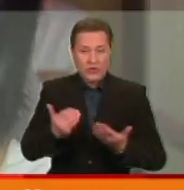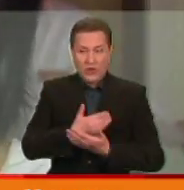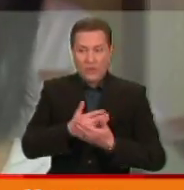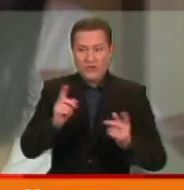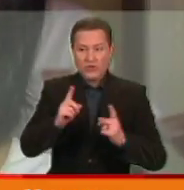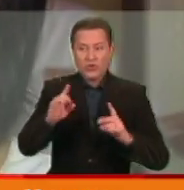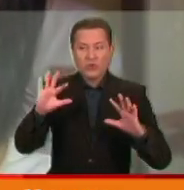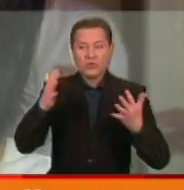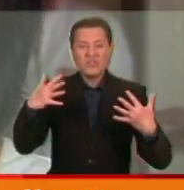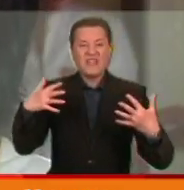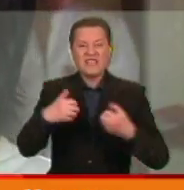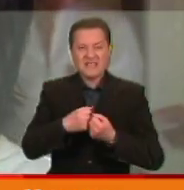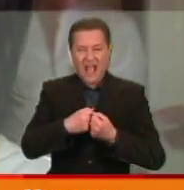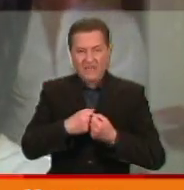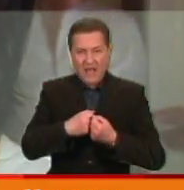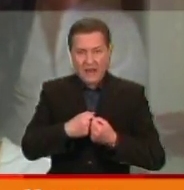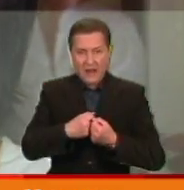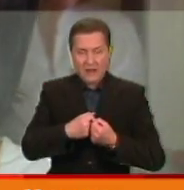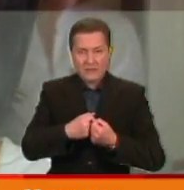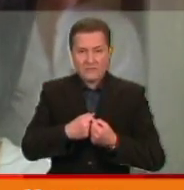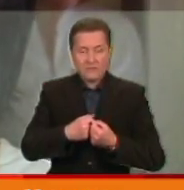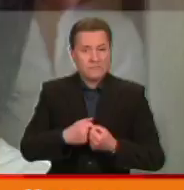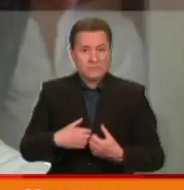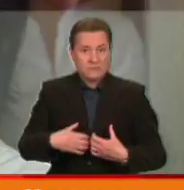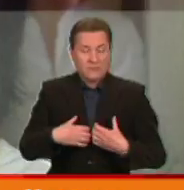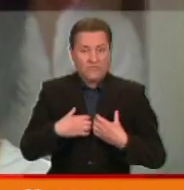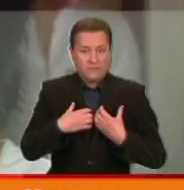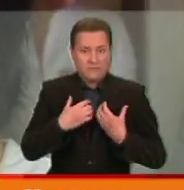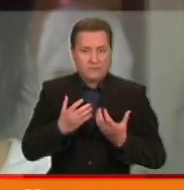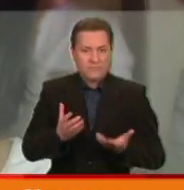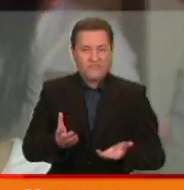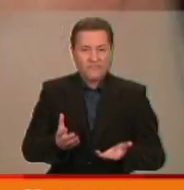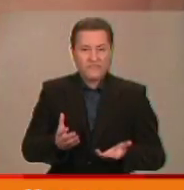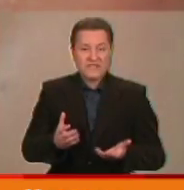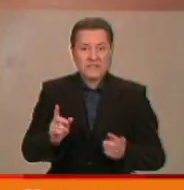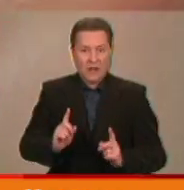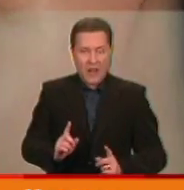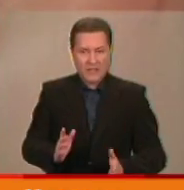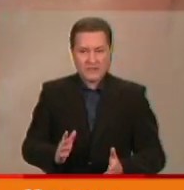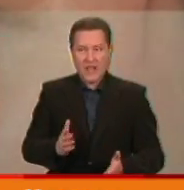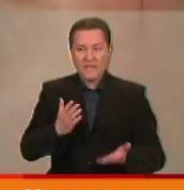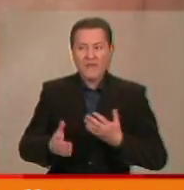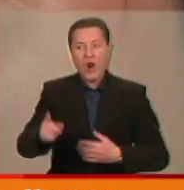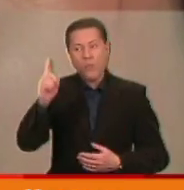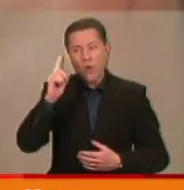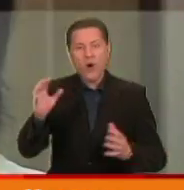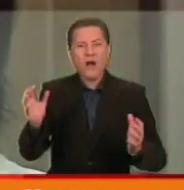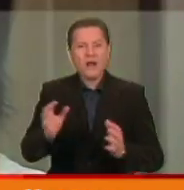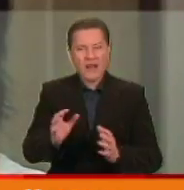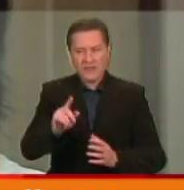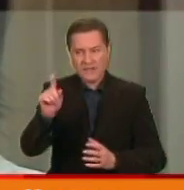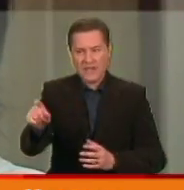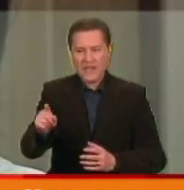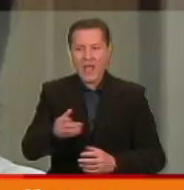случилась авария, в общем-то, повергла нас, конечно, в очень жесточайший стресс. Наверное, Бог хранит ее. Мы, конечно,